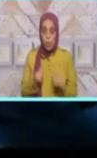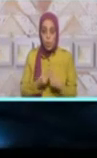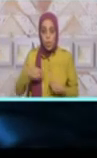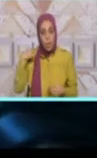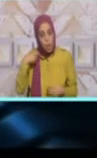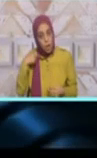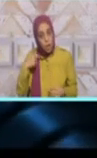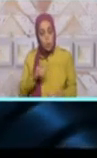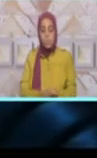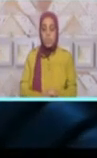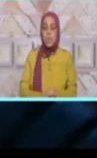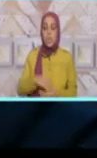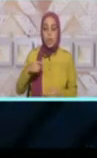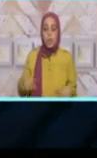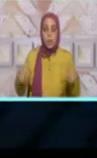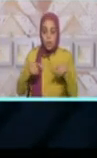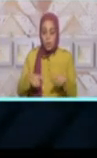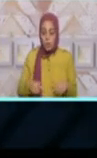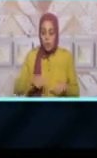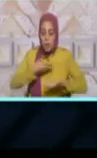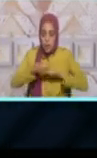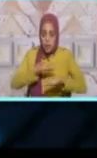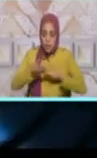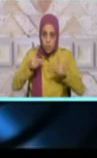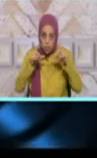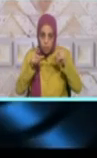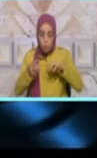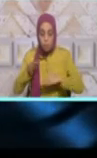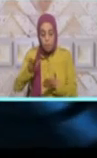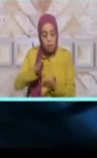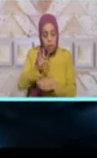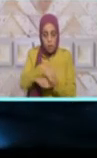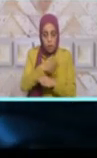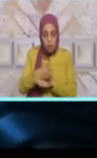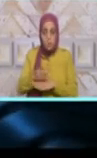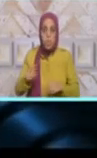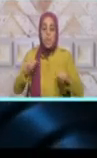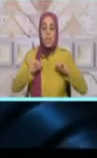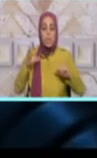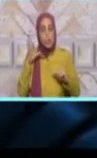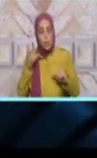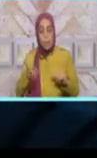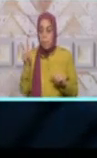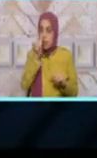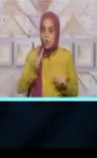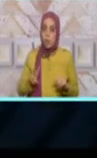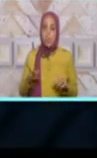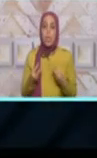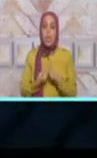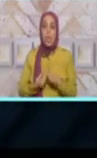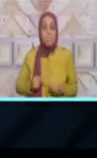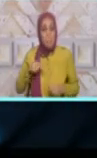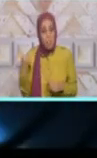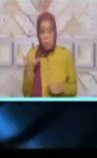الوزير. الاجتماع تطرق إلى الحديث عن التصور العام لخريطة تطوير مراكز الشباب والأندية بمحافظة شمال سيناء. حضراتكم عارفين قد